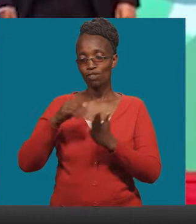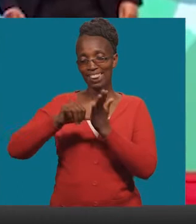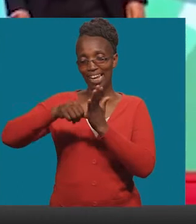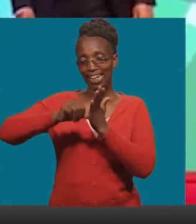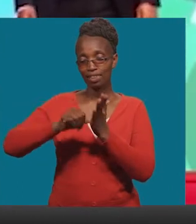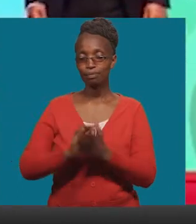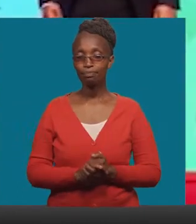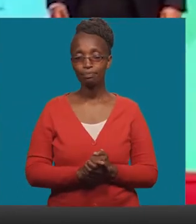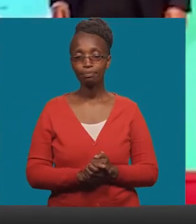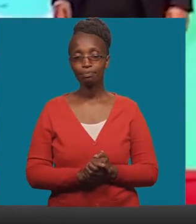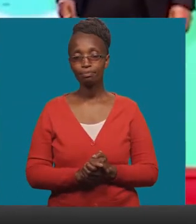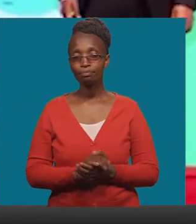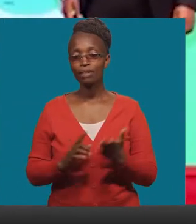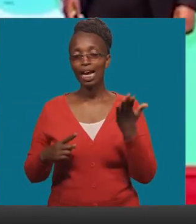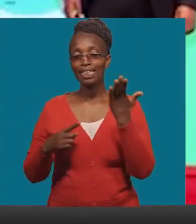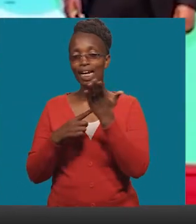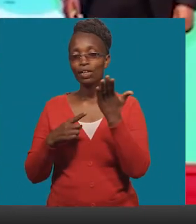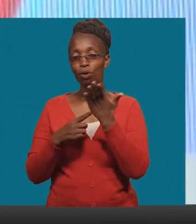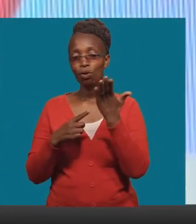Mkenya aliye na kitambulisho.